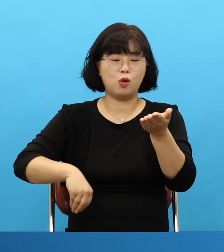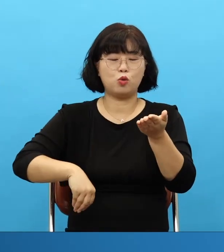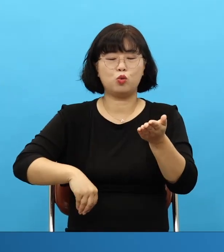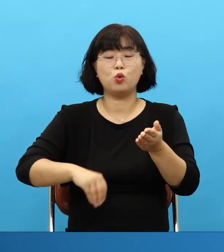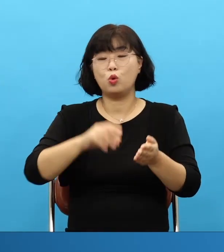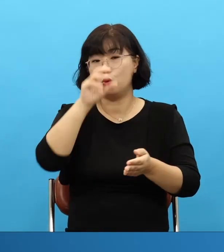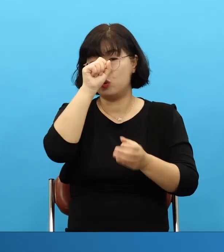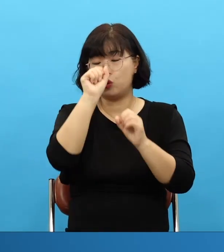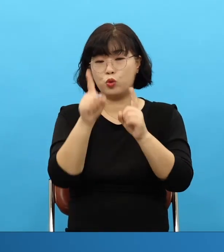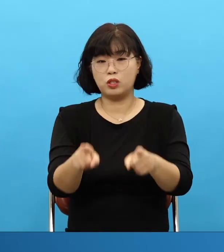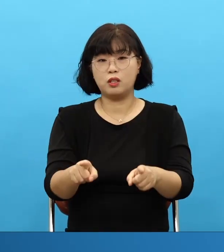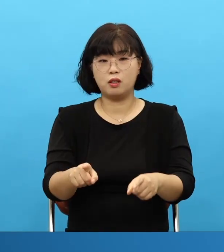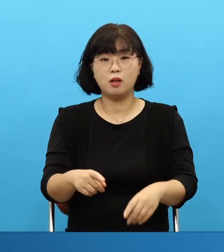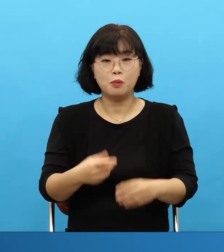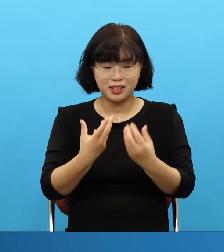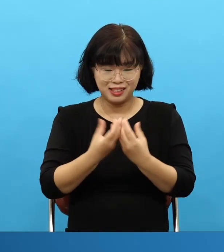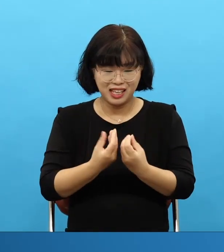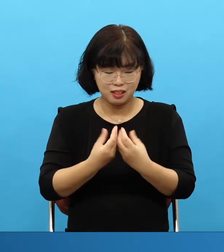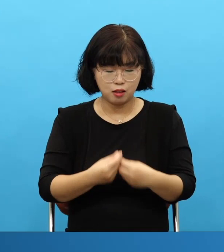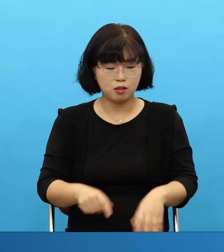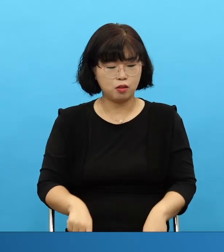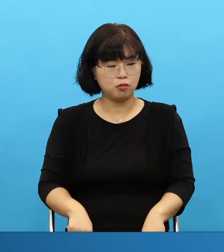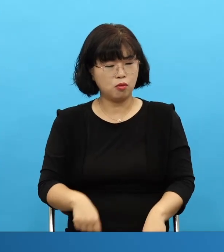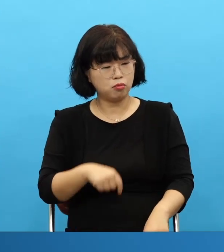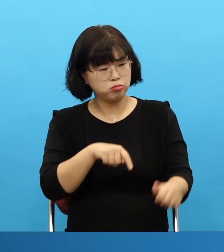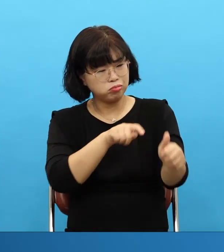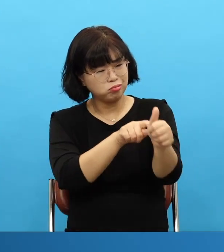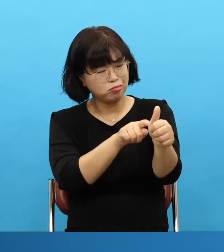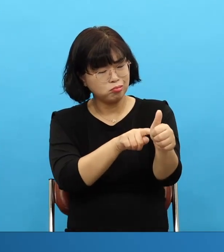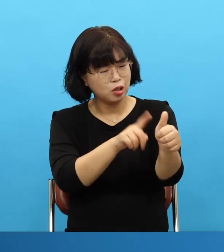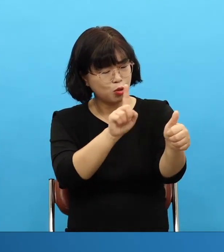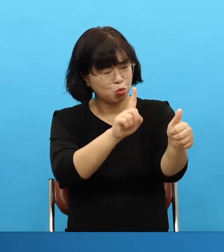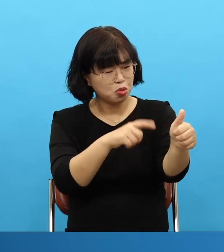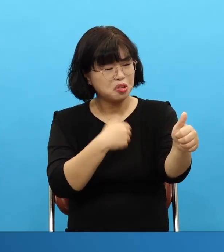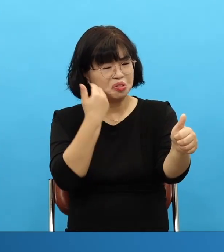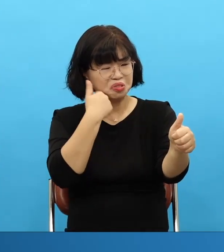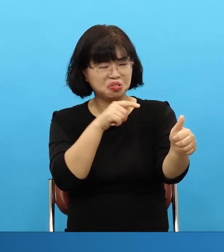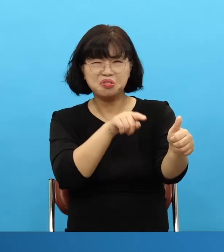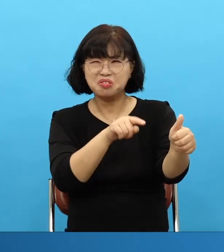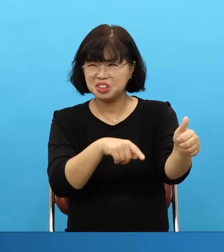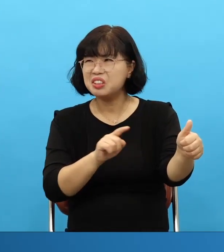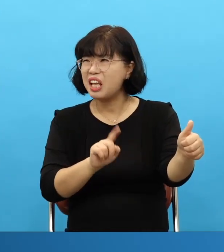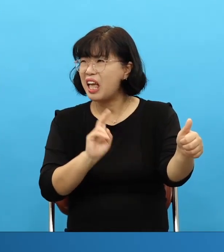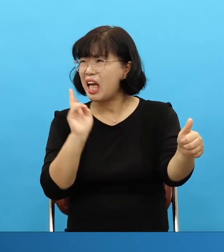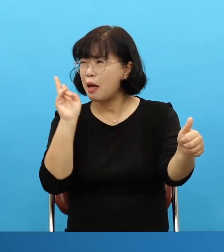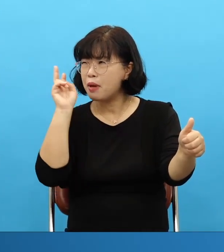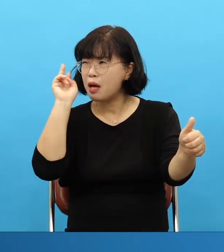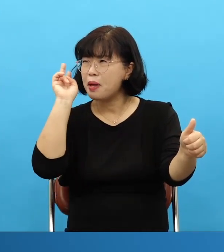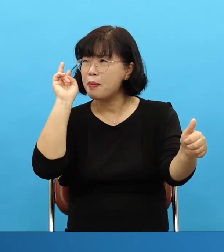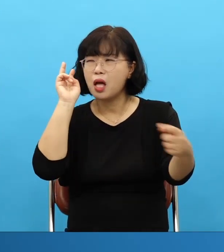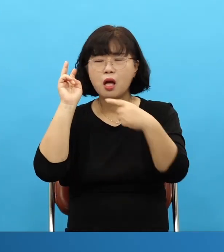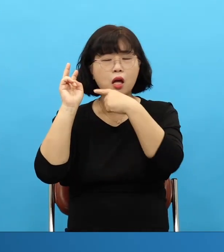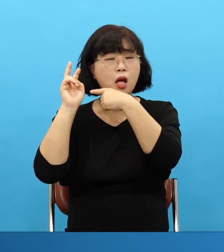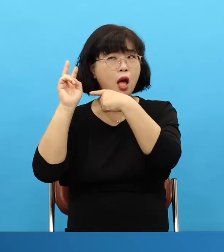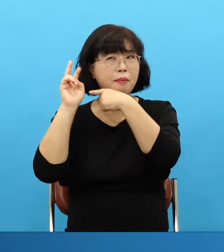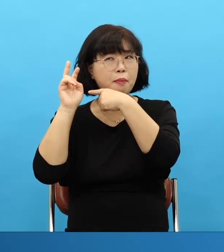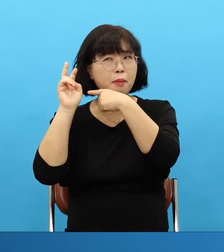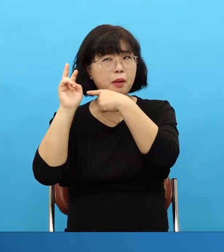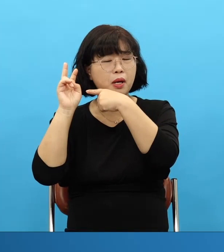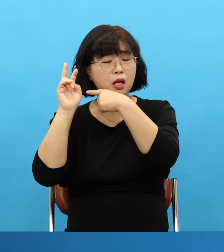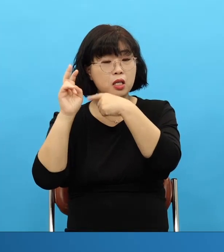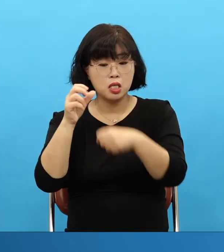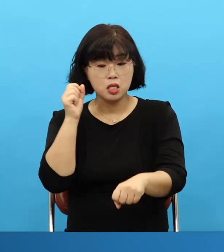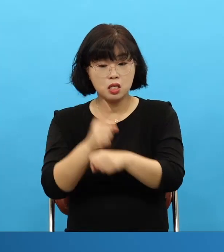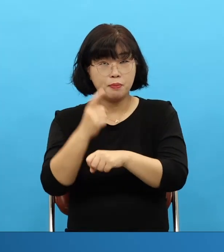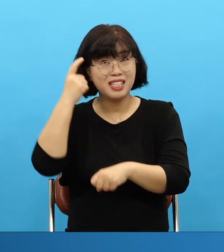I 이게 have my 틀린 own 거예요. prejudice about that. That's wrong. 장모님, 저이 장모님 어떻지? 이렇게 내 나름대로 선입견을 갖고 있다. This